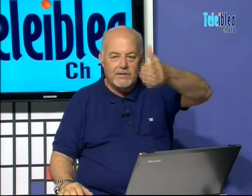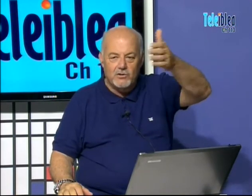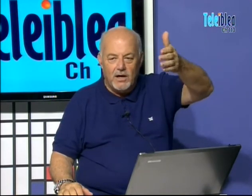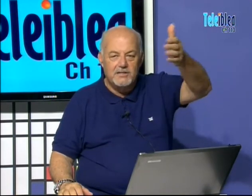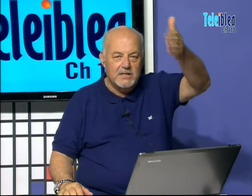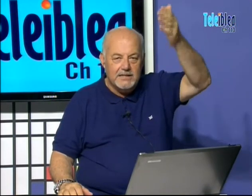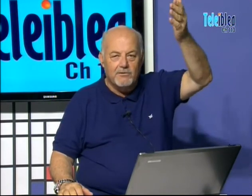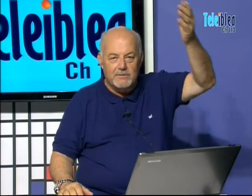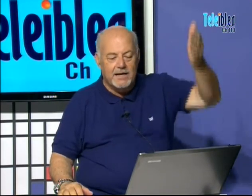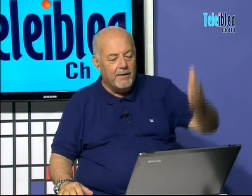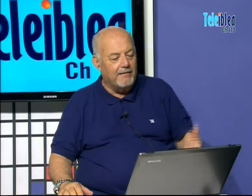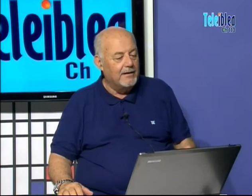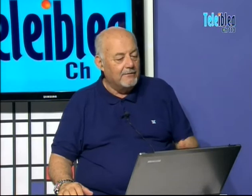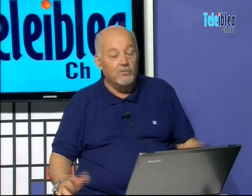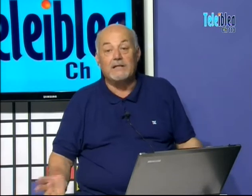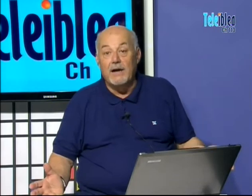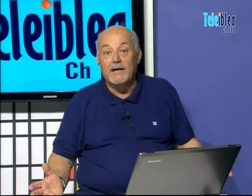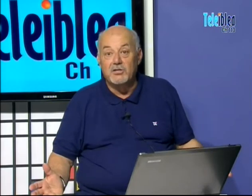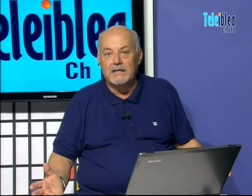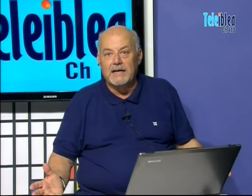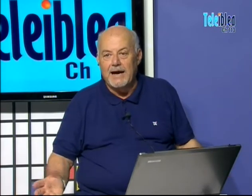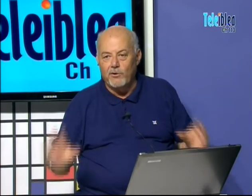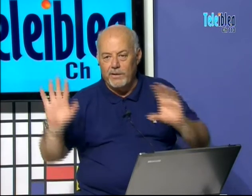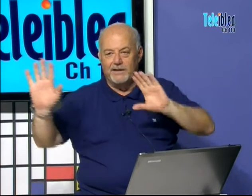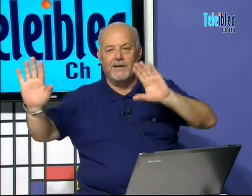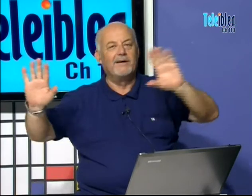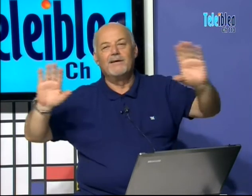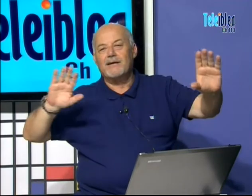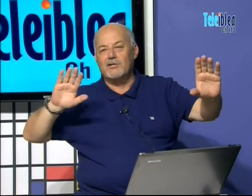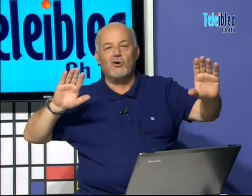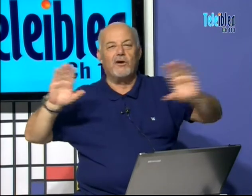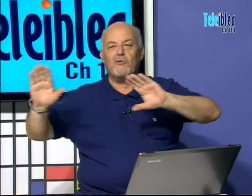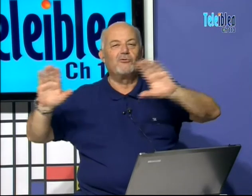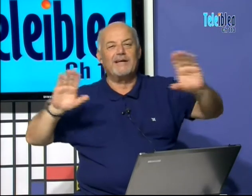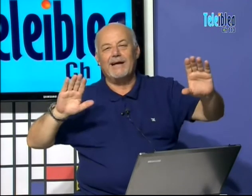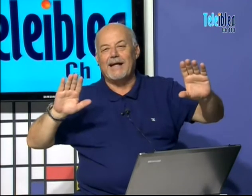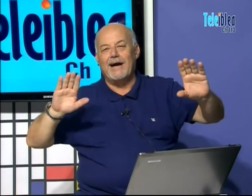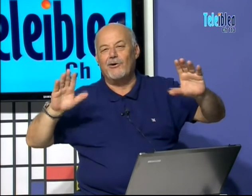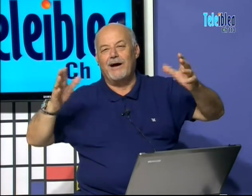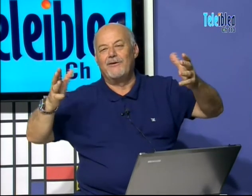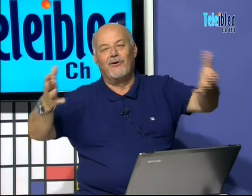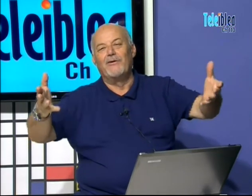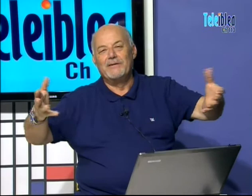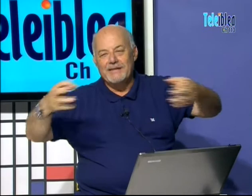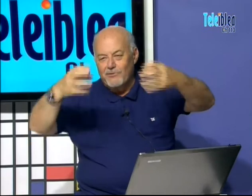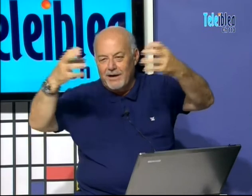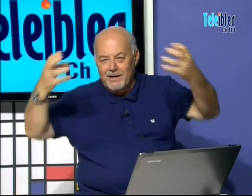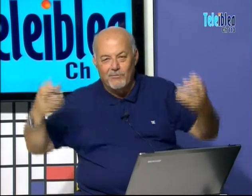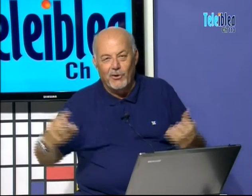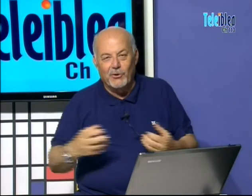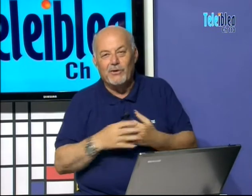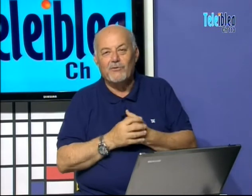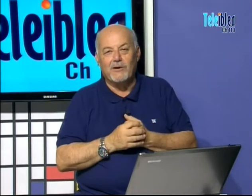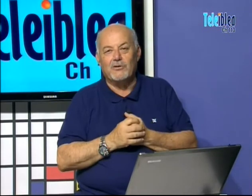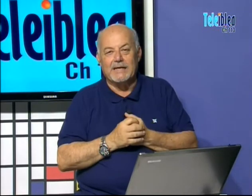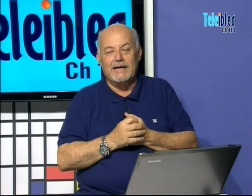anche questo Al Jazeera, come si chiamava, fondando anche la città del Cairo. Quindi, che so, Ragusa e il Cairo hanno in qualche